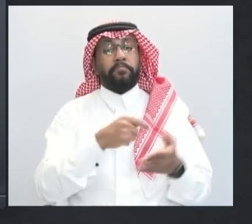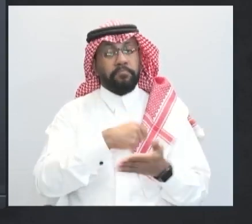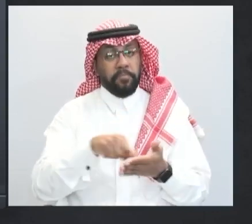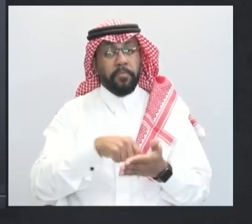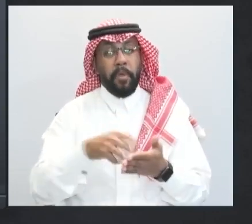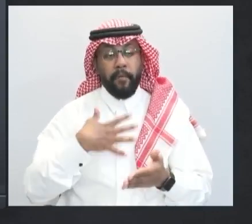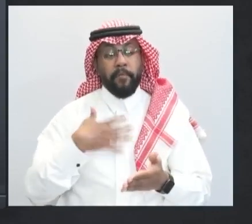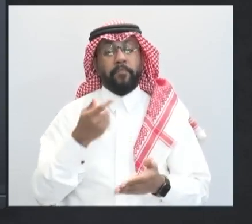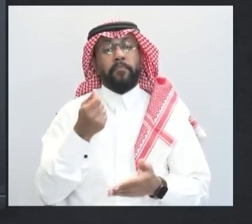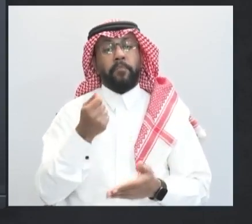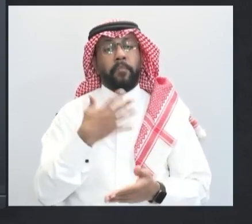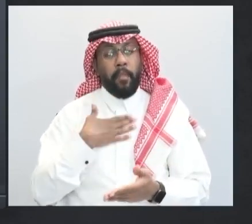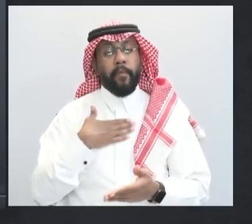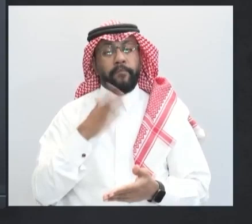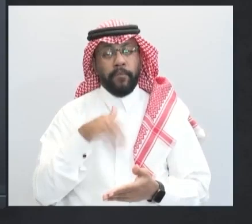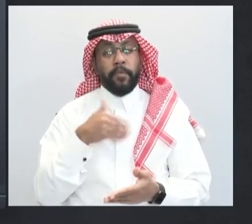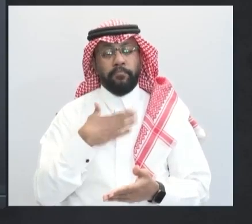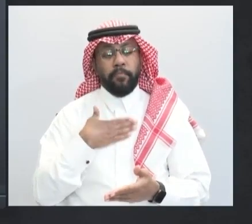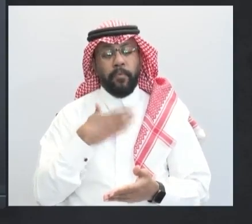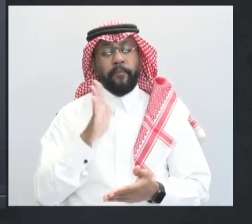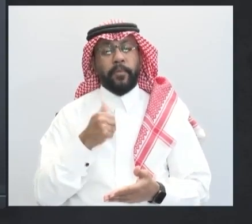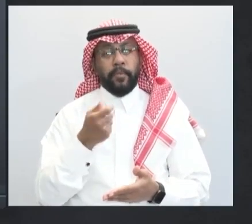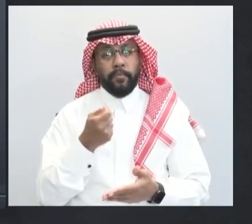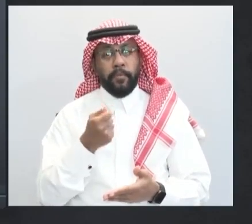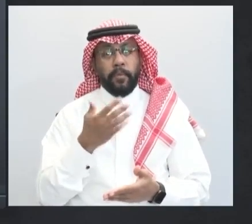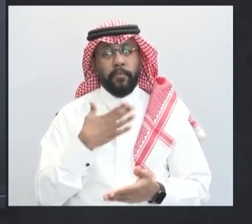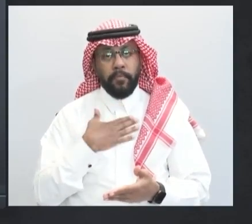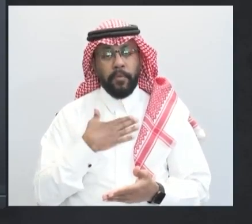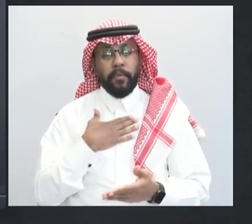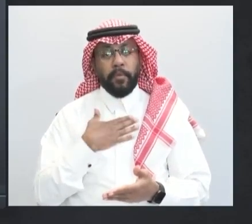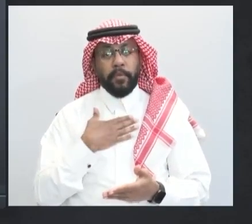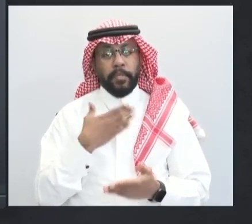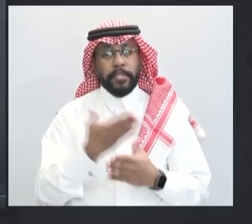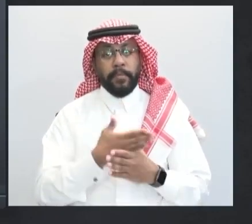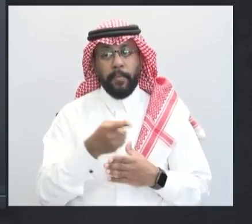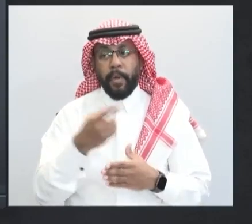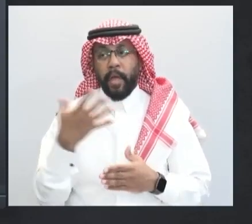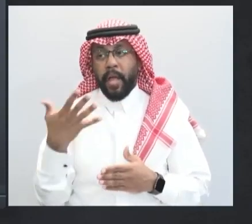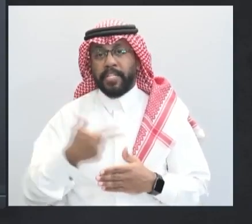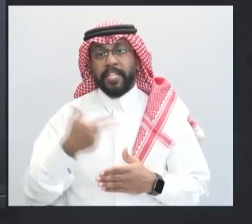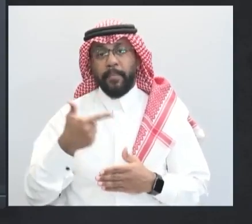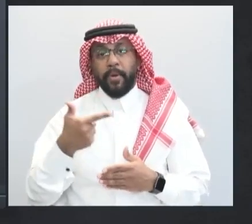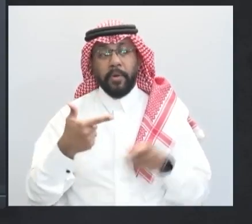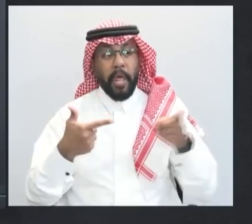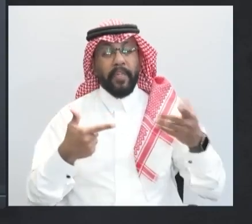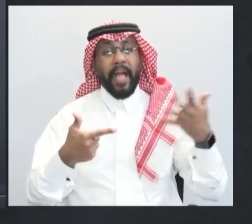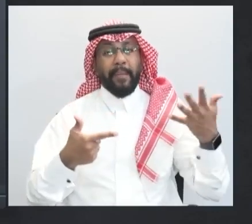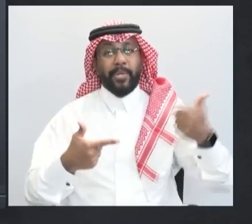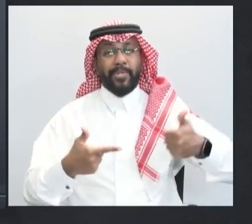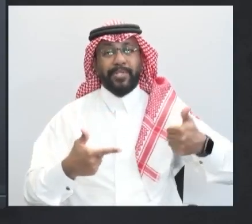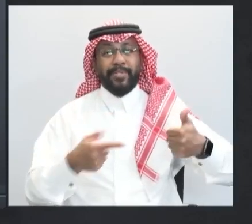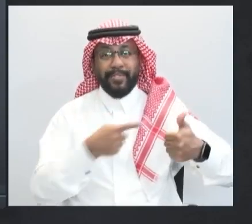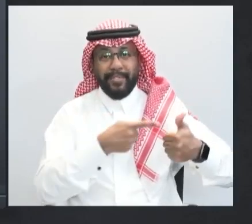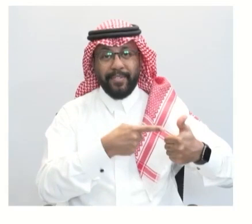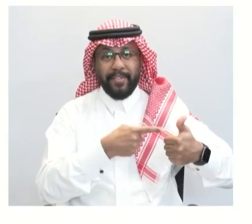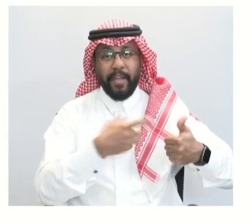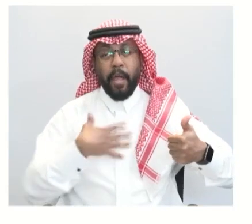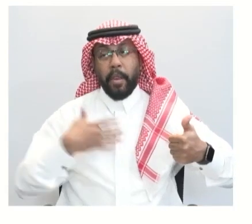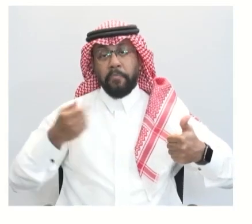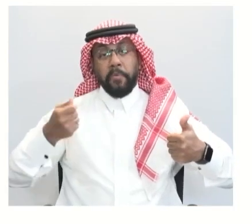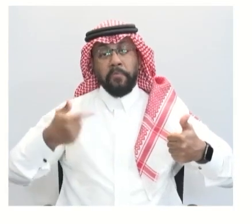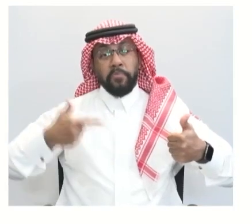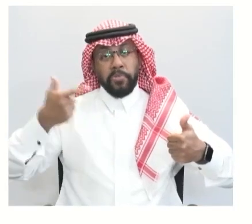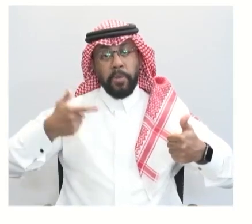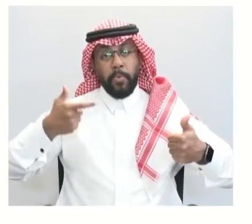لان مجموع النقود التي لدينا اكبر من قيمه هذا الشيء الظاهر امامه اذا نضع دائره حول